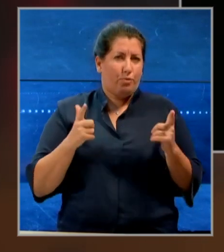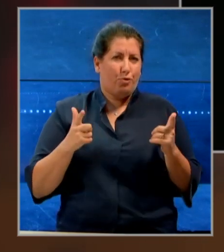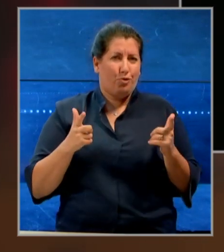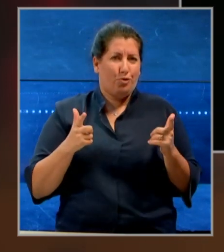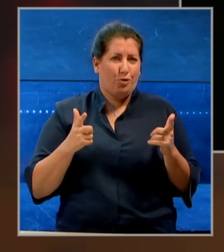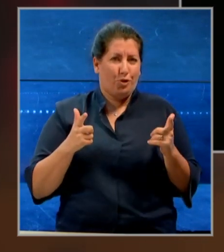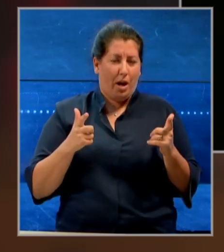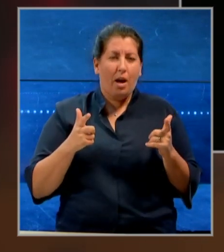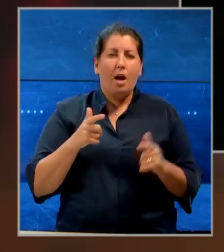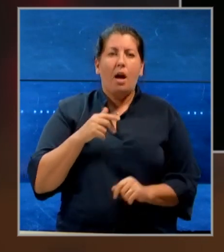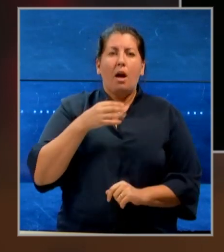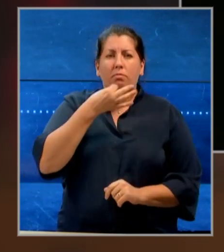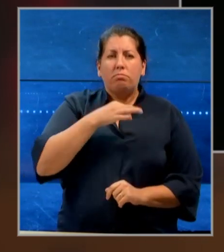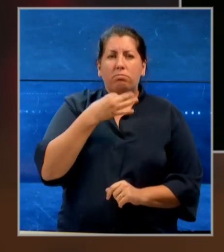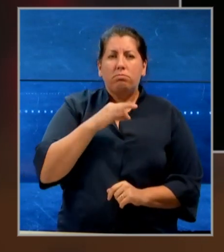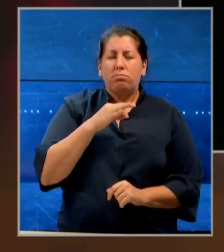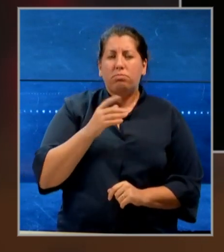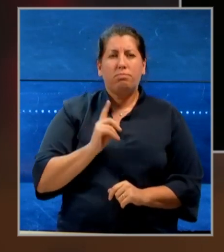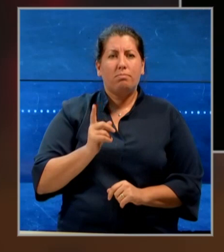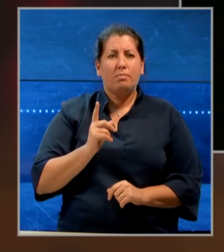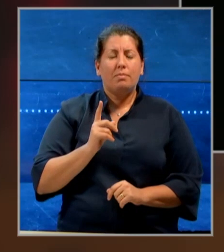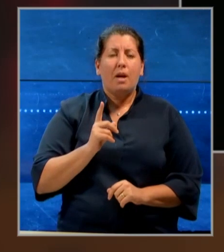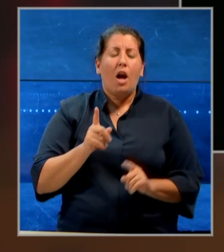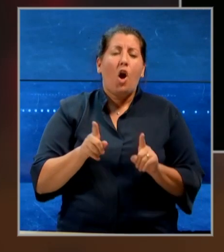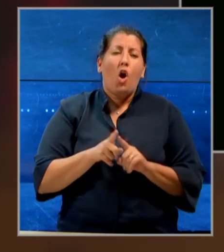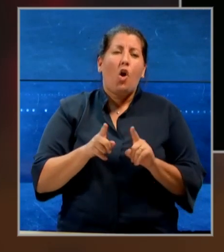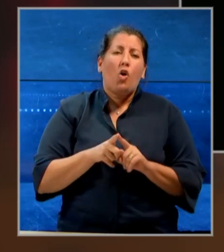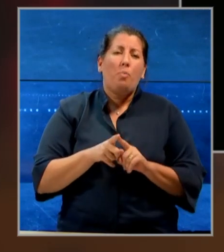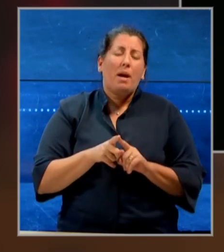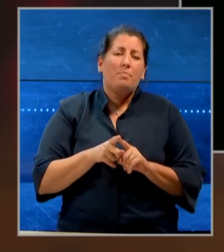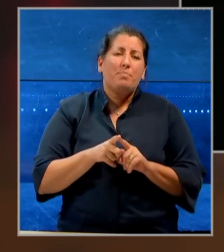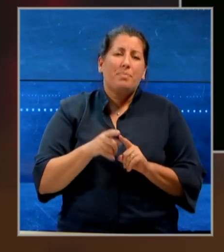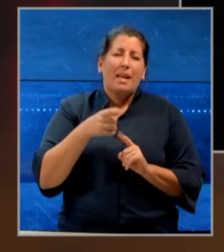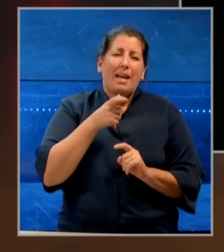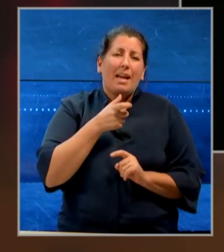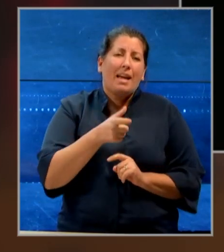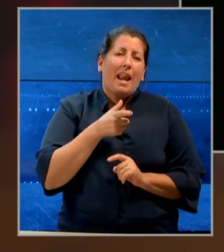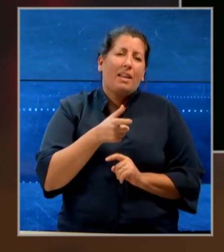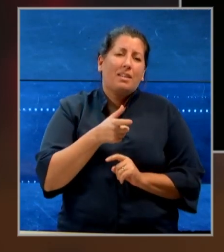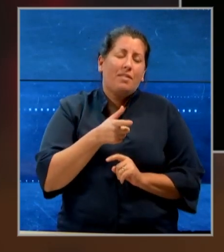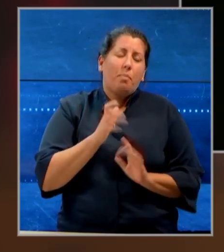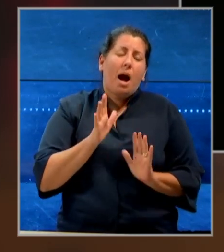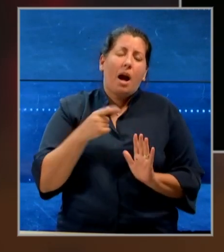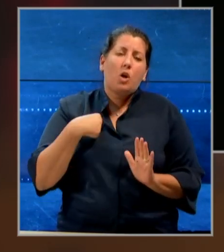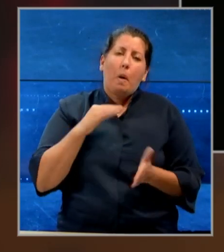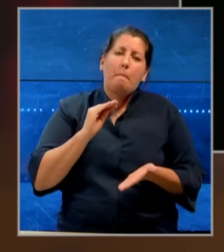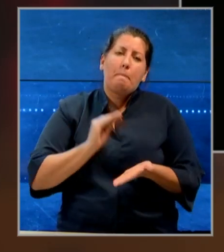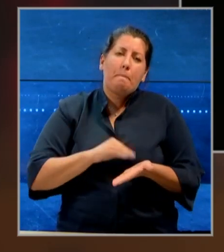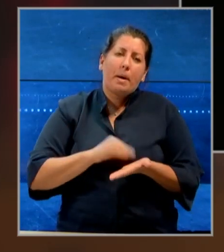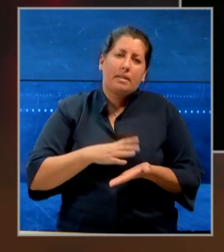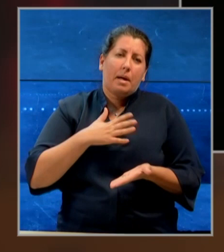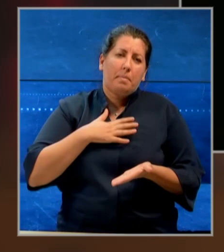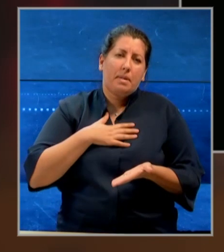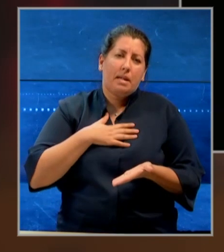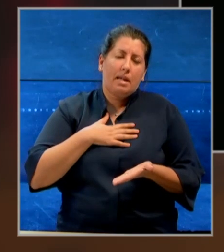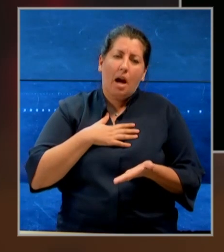il non parlare è subordinato, è relativo, è tutto. Diciamo che la mia presenza è è una presenza molto